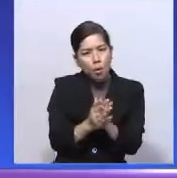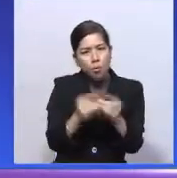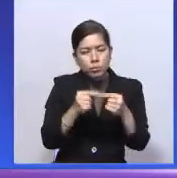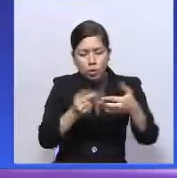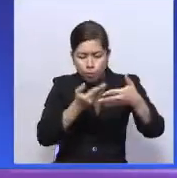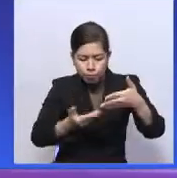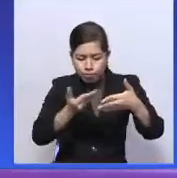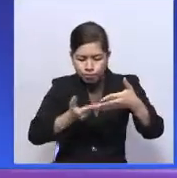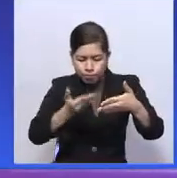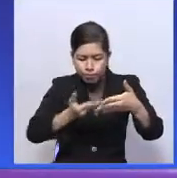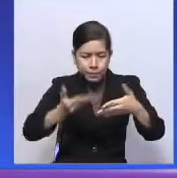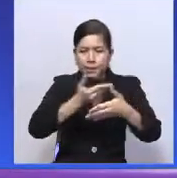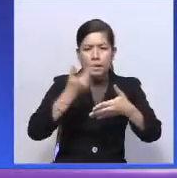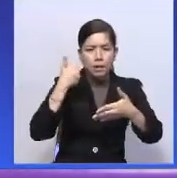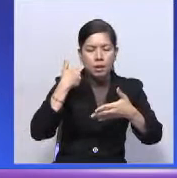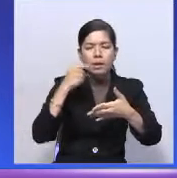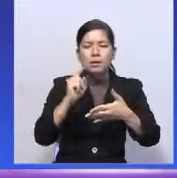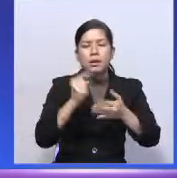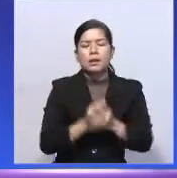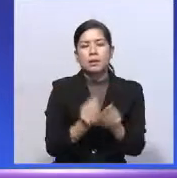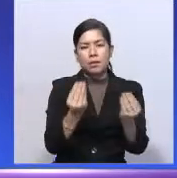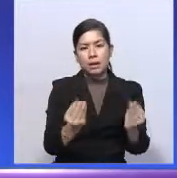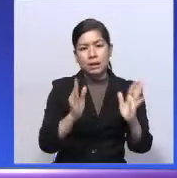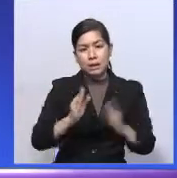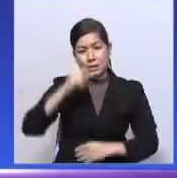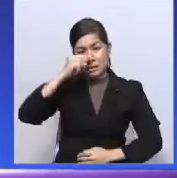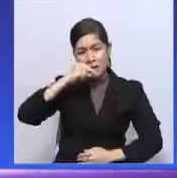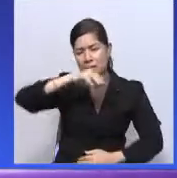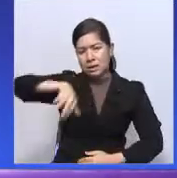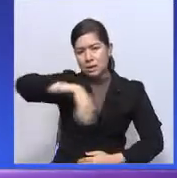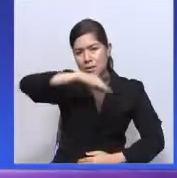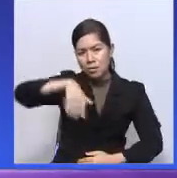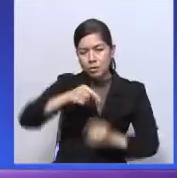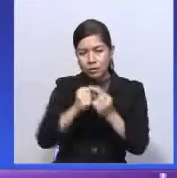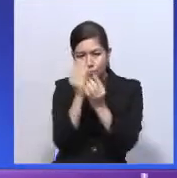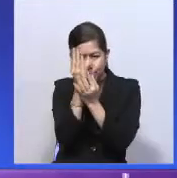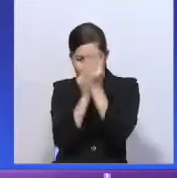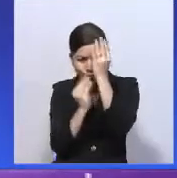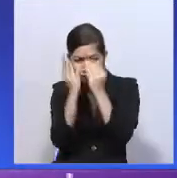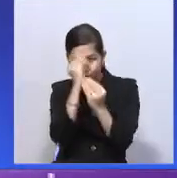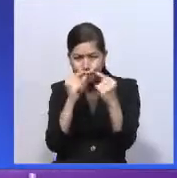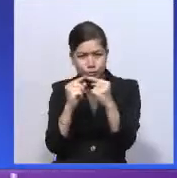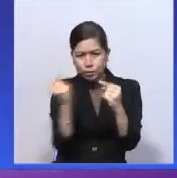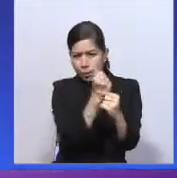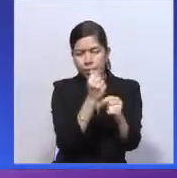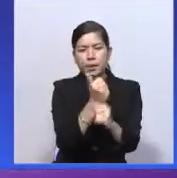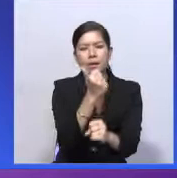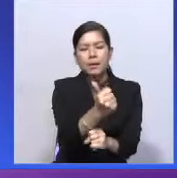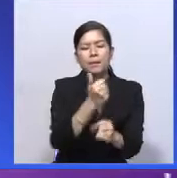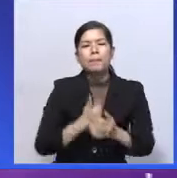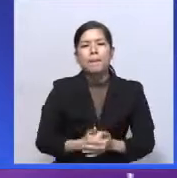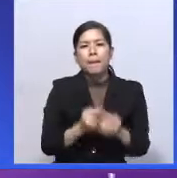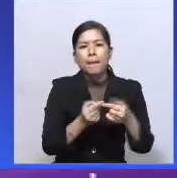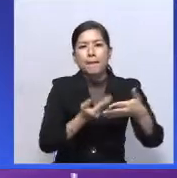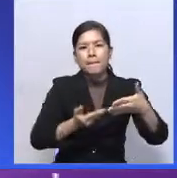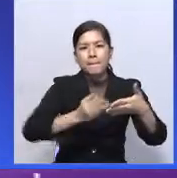ำดับเพื่อให้คนไทยของเรานั้นสามารถ access to digital และสามารถพัฒ